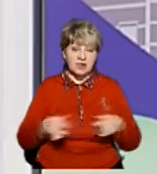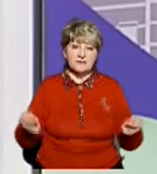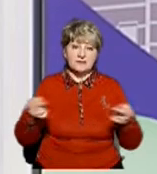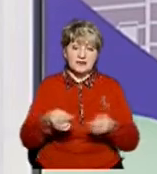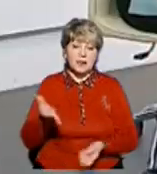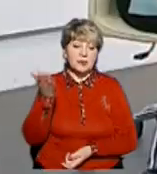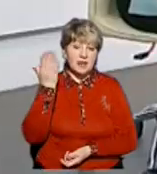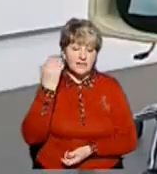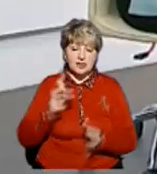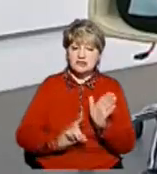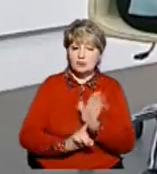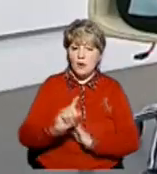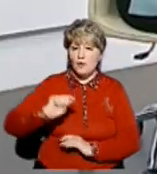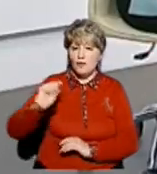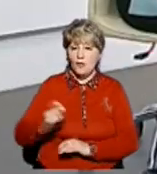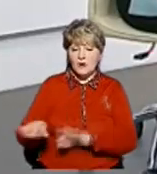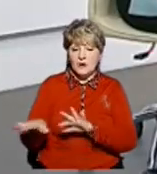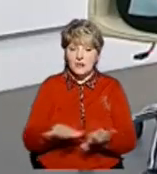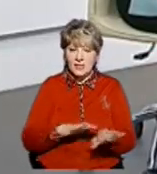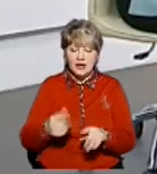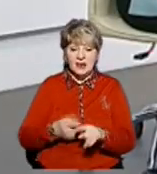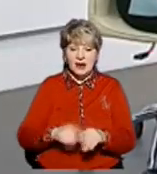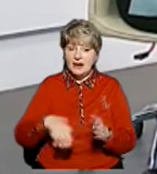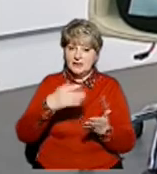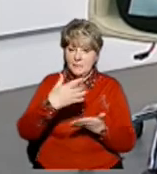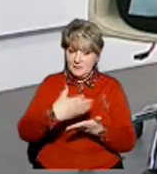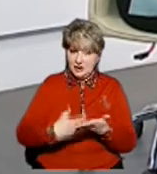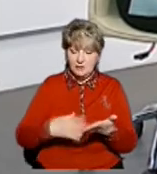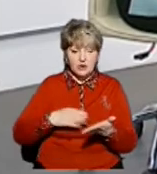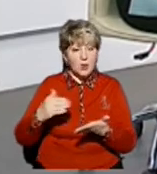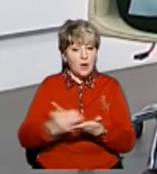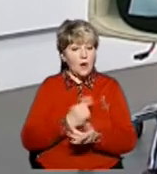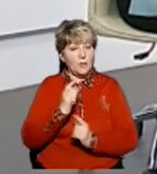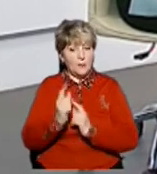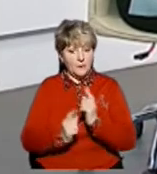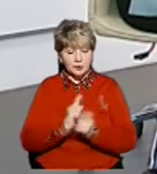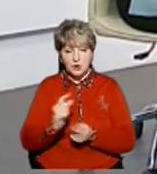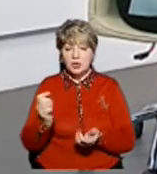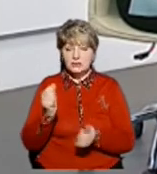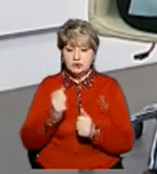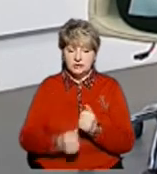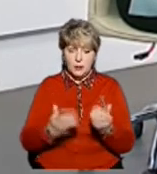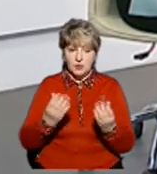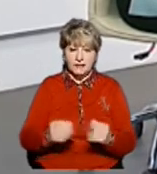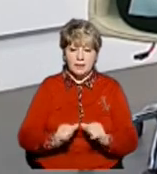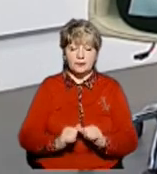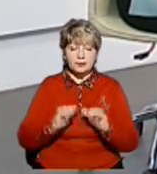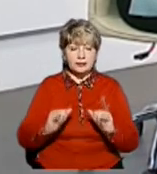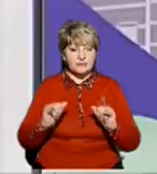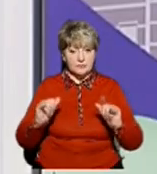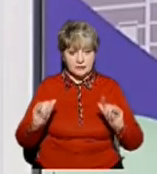давно. З початком воєнних дій цей перелік був оновлений, і він щодня